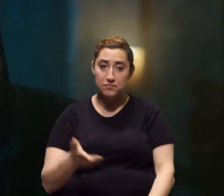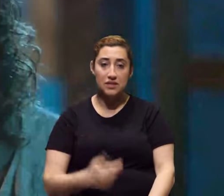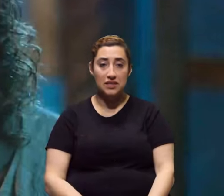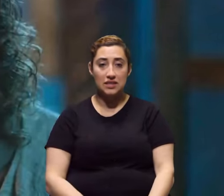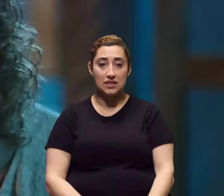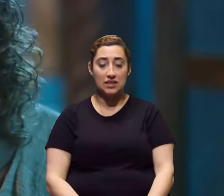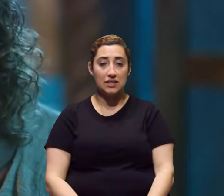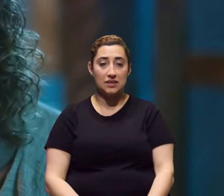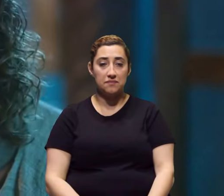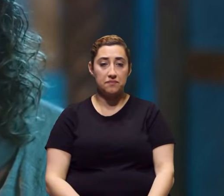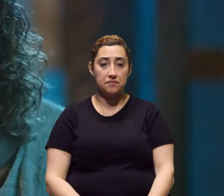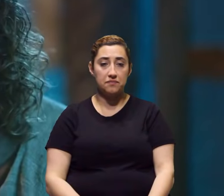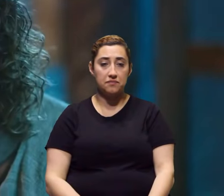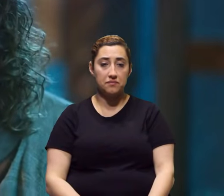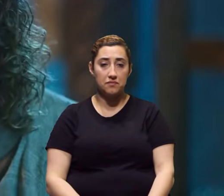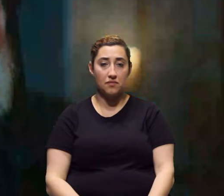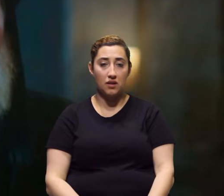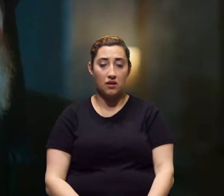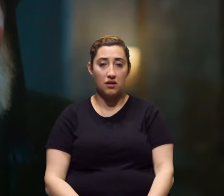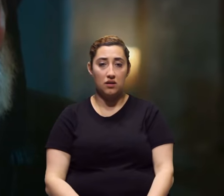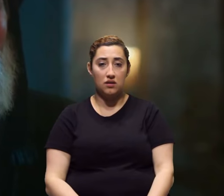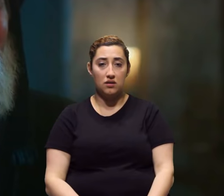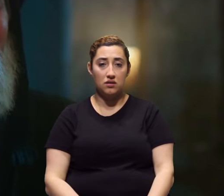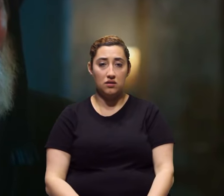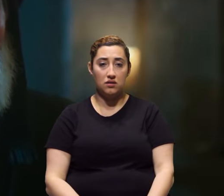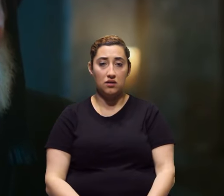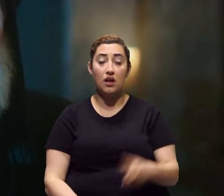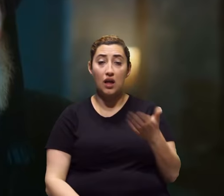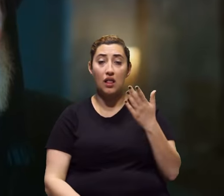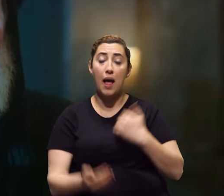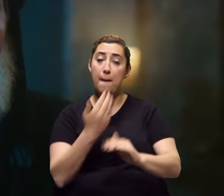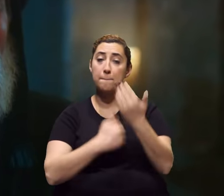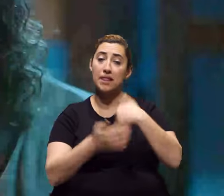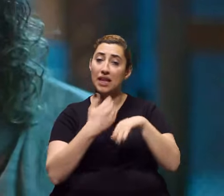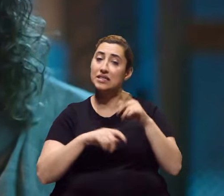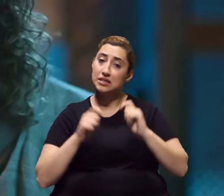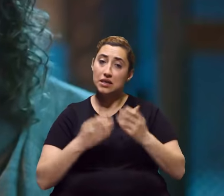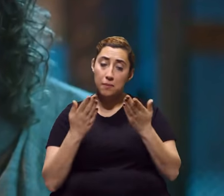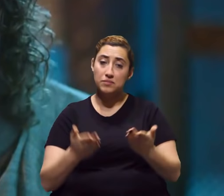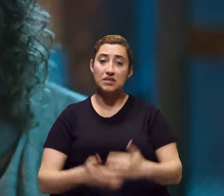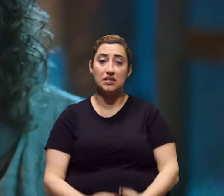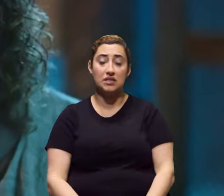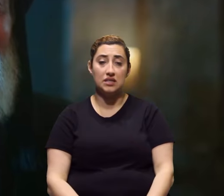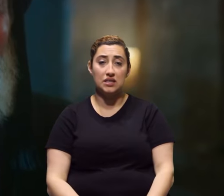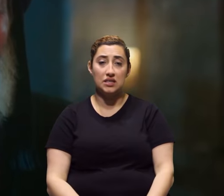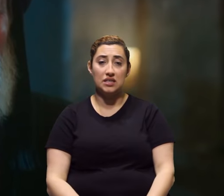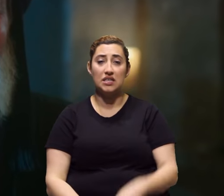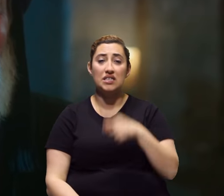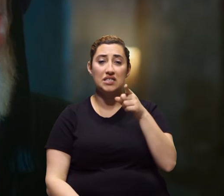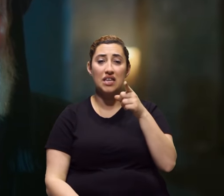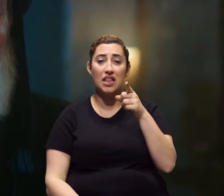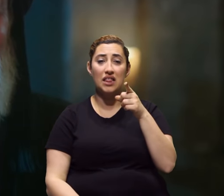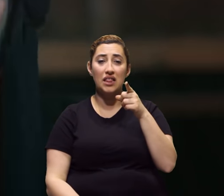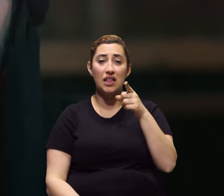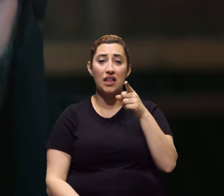gelmişsin. Ahmet başını eğdi. Hele abdest tazeliyesin. Sana